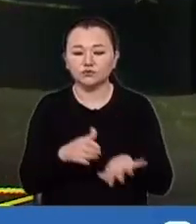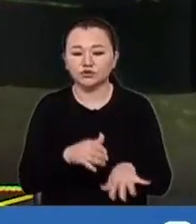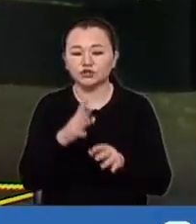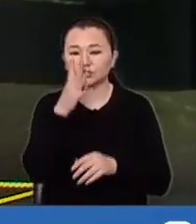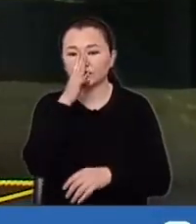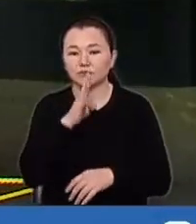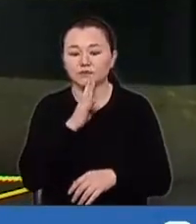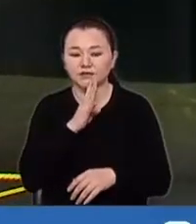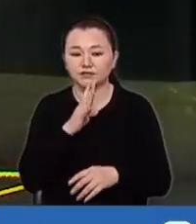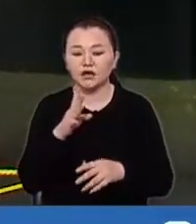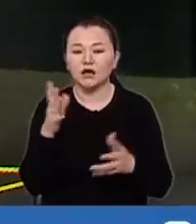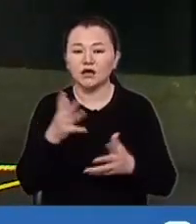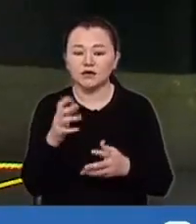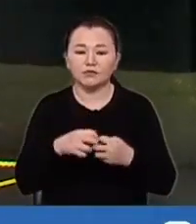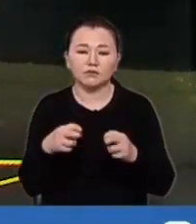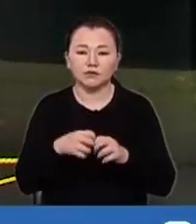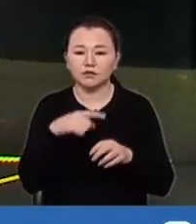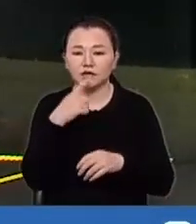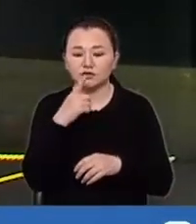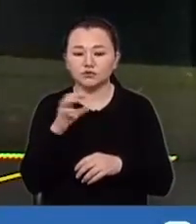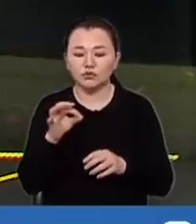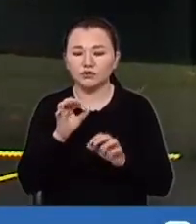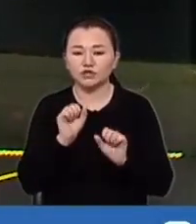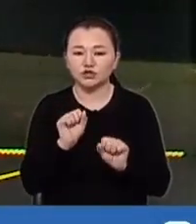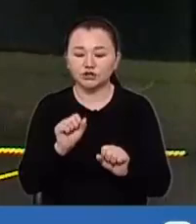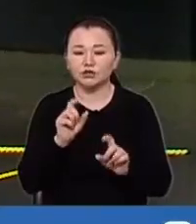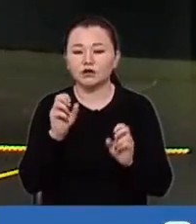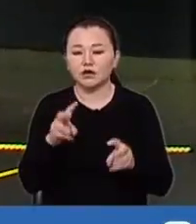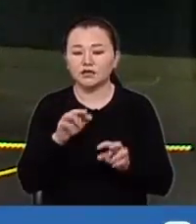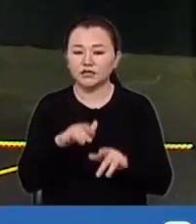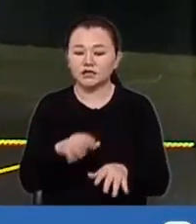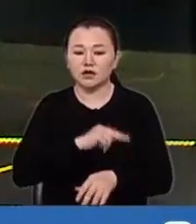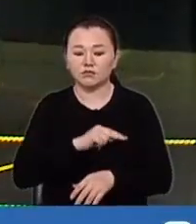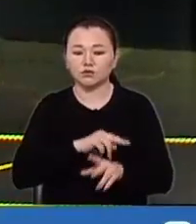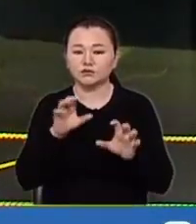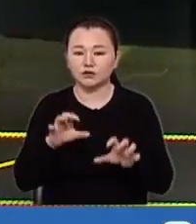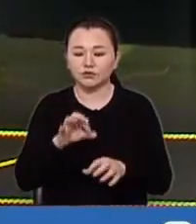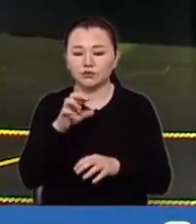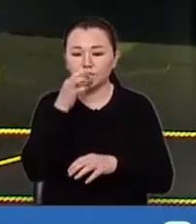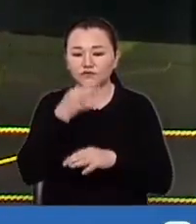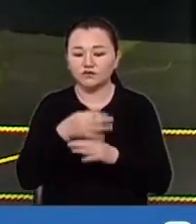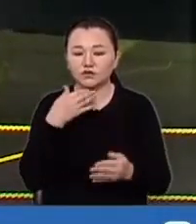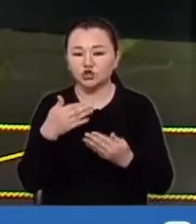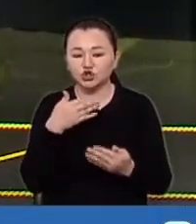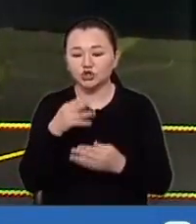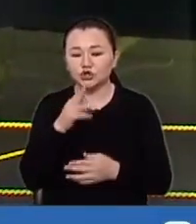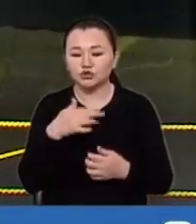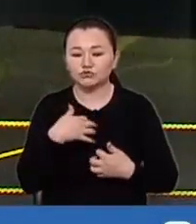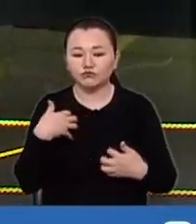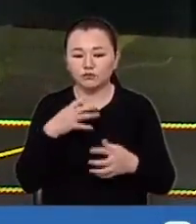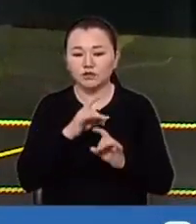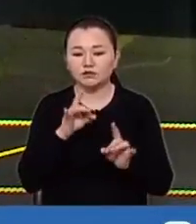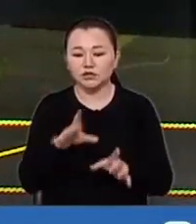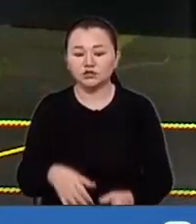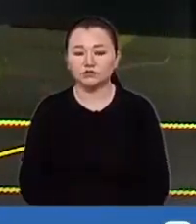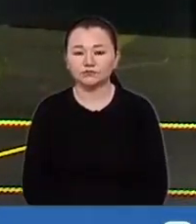4 месяца. О каких проблемах говорят зоозащитники и как на деле работает закон об ответственном отношении к животным, расскажет Нина